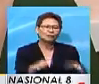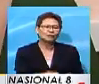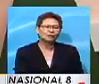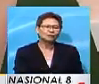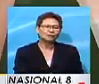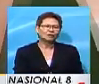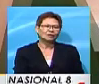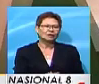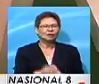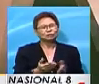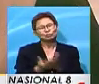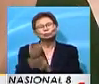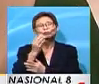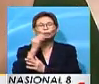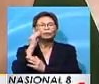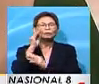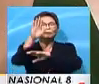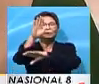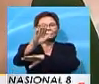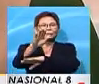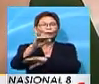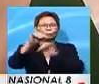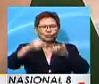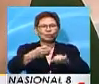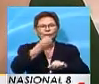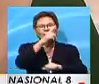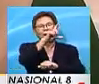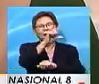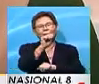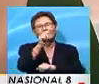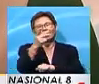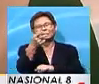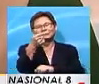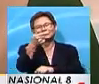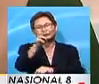suka balik kalau tengah hari tuh mak